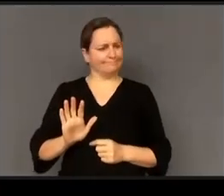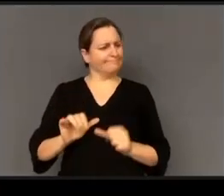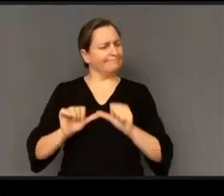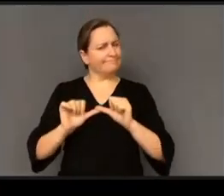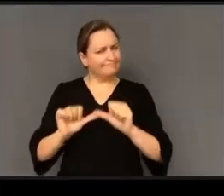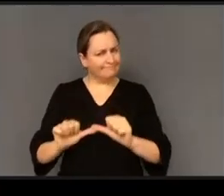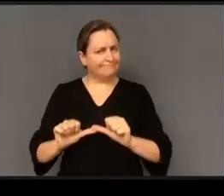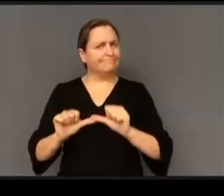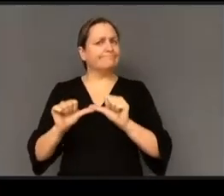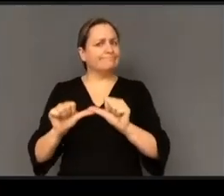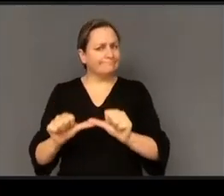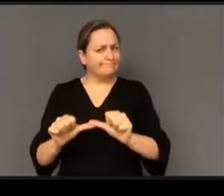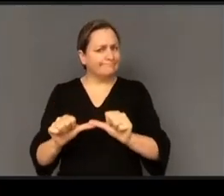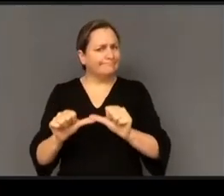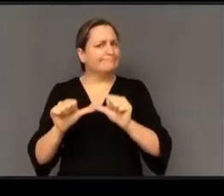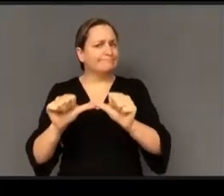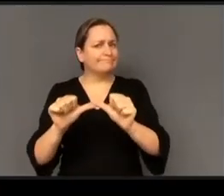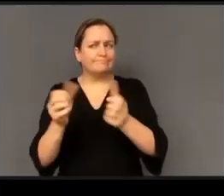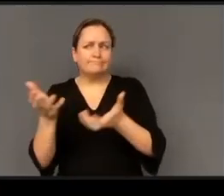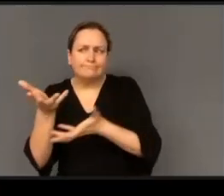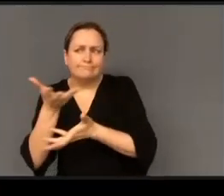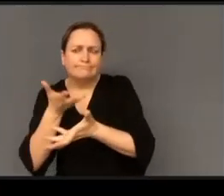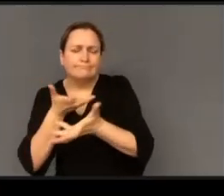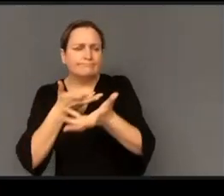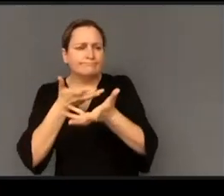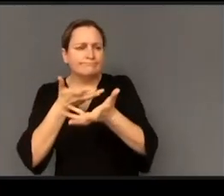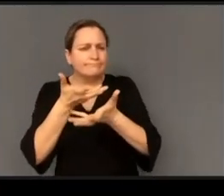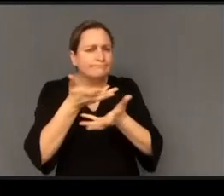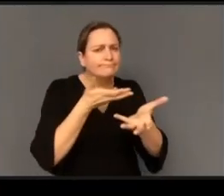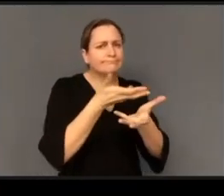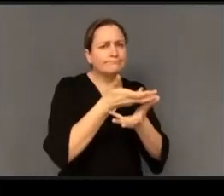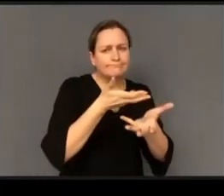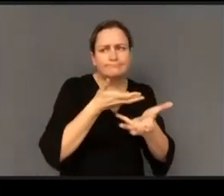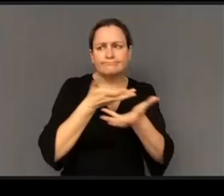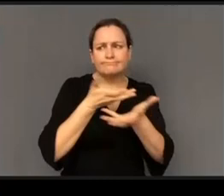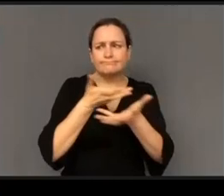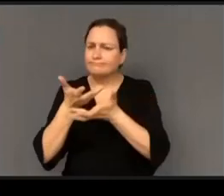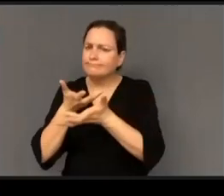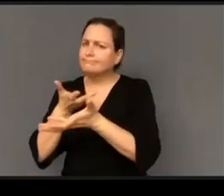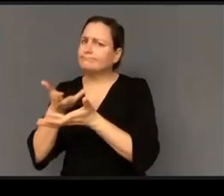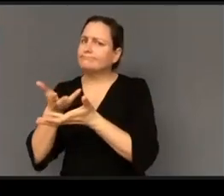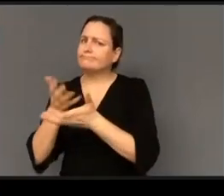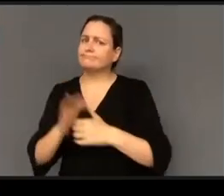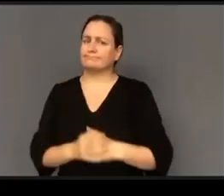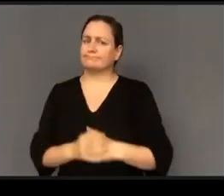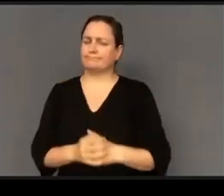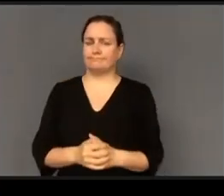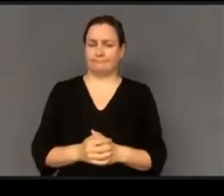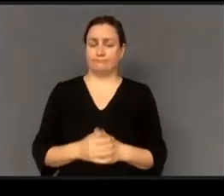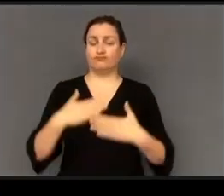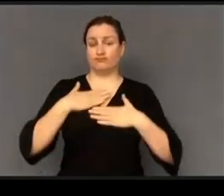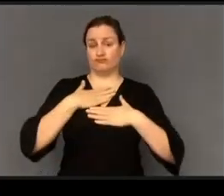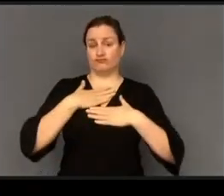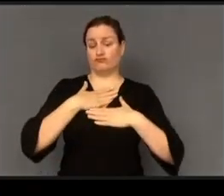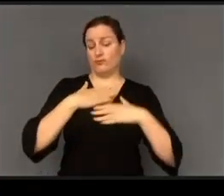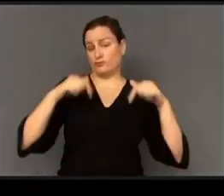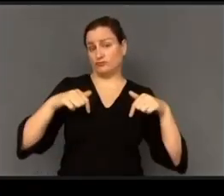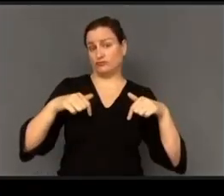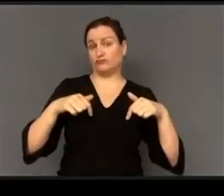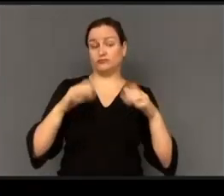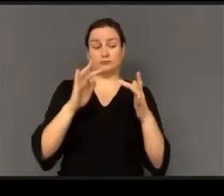في هذا النقاش واننا لنؤمن بان الانترنت يجب ان يضل مفتوحا